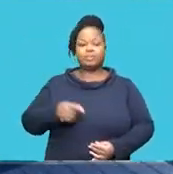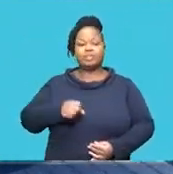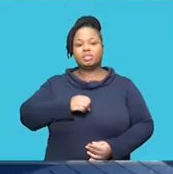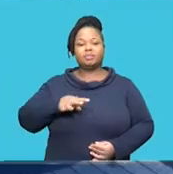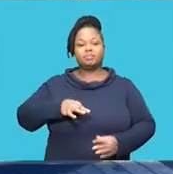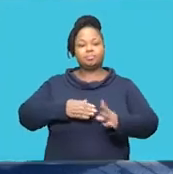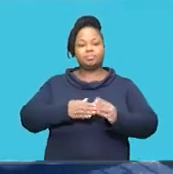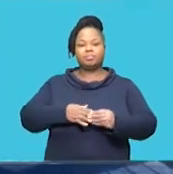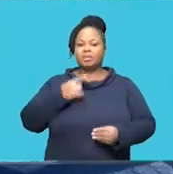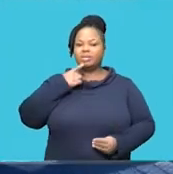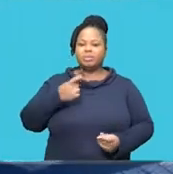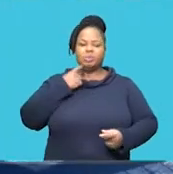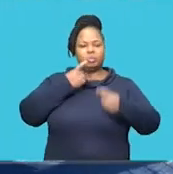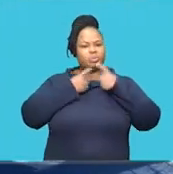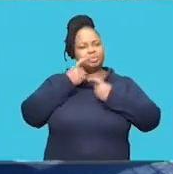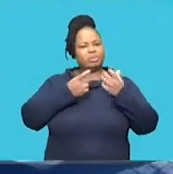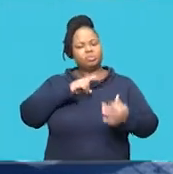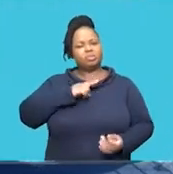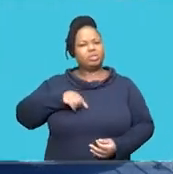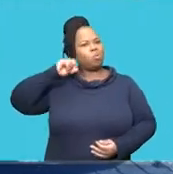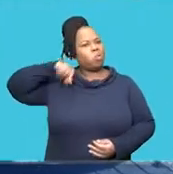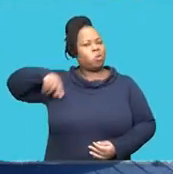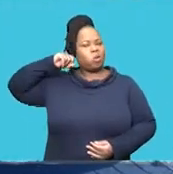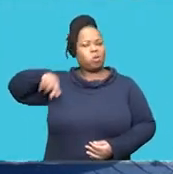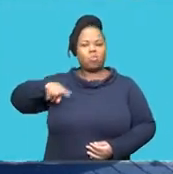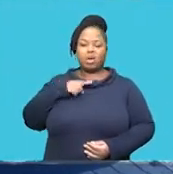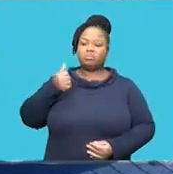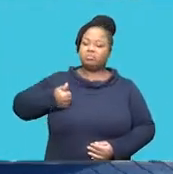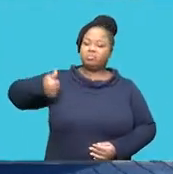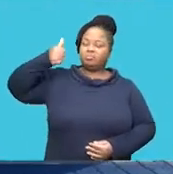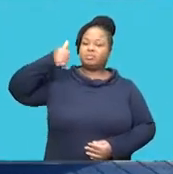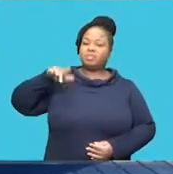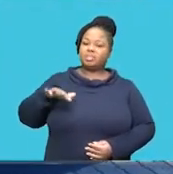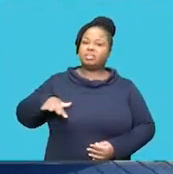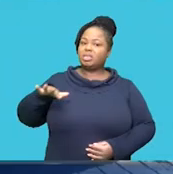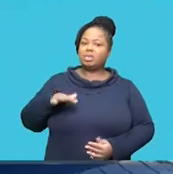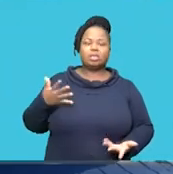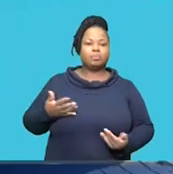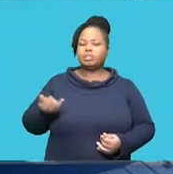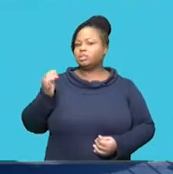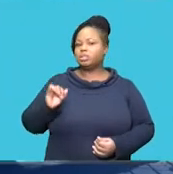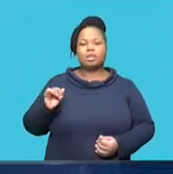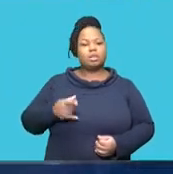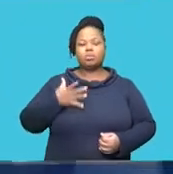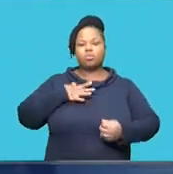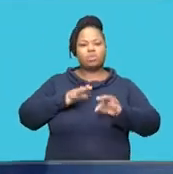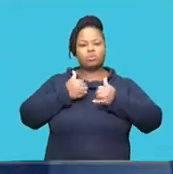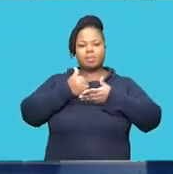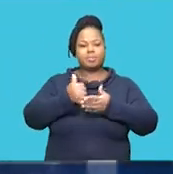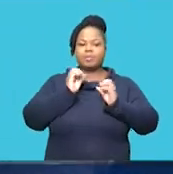besithi izikhalazo zabo ziwela phantsi njengoba iziphathamandla zeli ziko zingafuni ukubavela